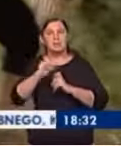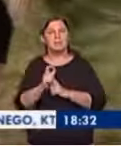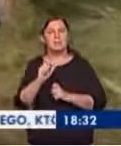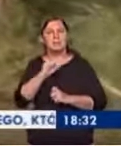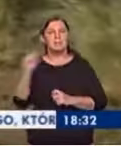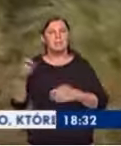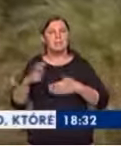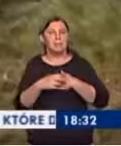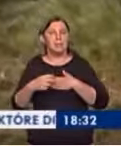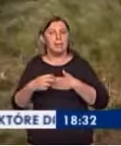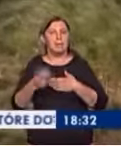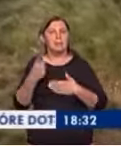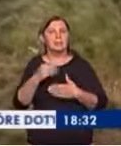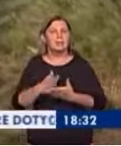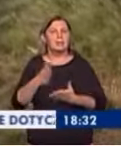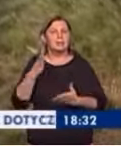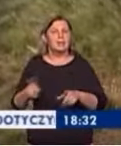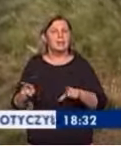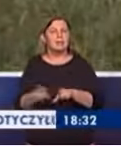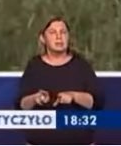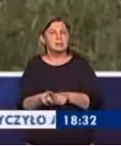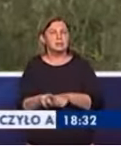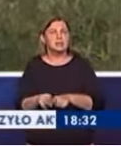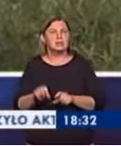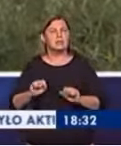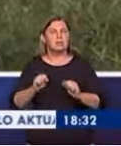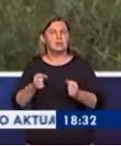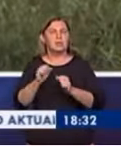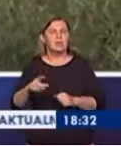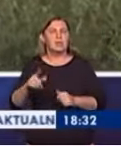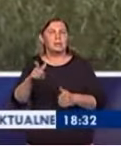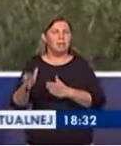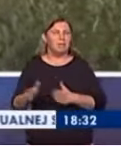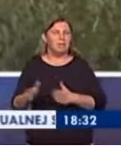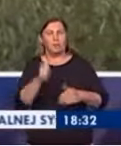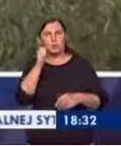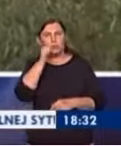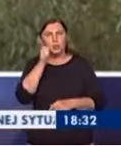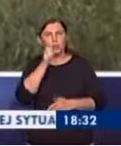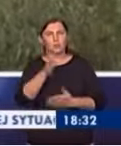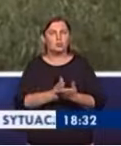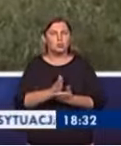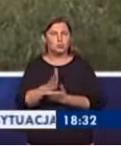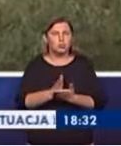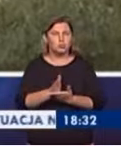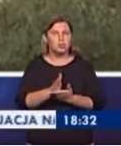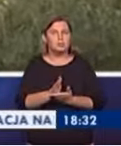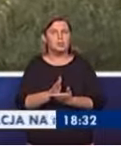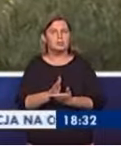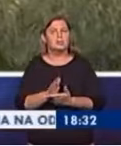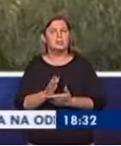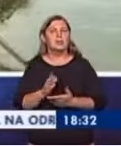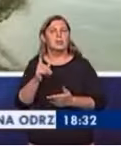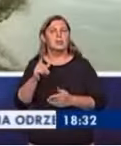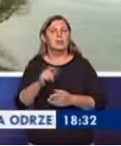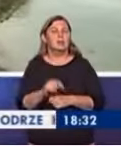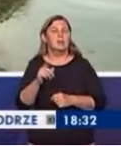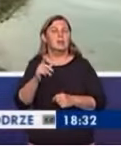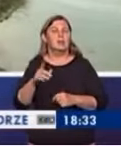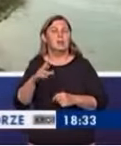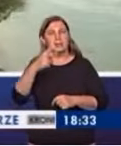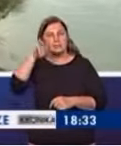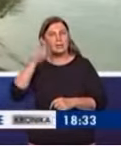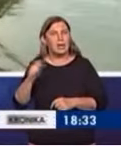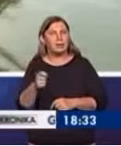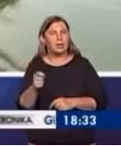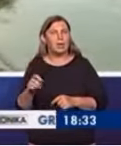są badania, ale nie tylko, bo prowadzone są właśnie też działania na rzece. Każdego dnia tutaj działają służby, a mówiąc służby, mam na myśli przede wszystkim